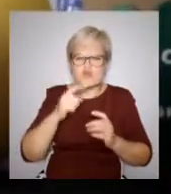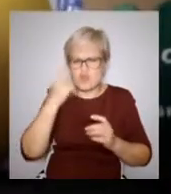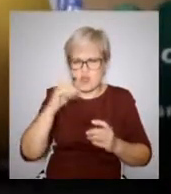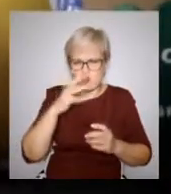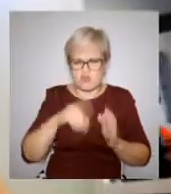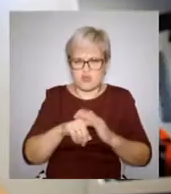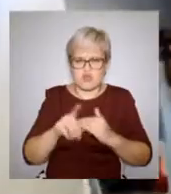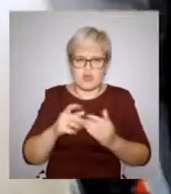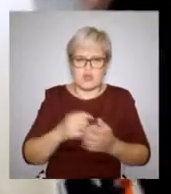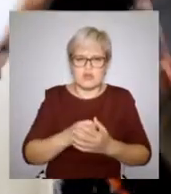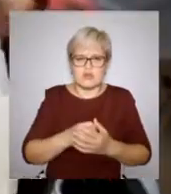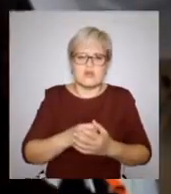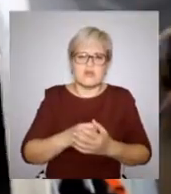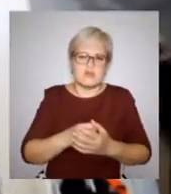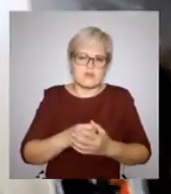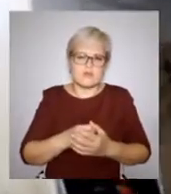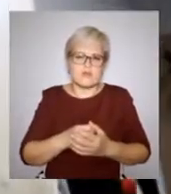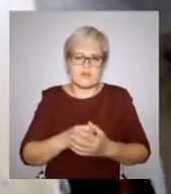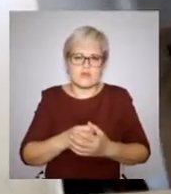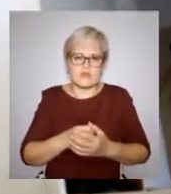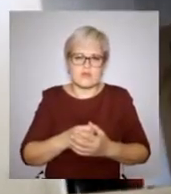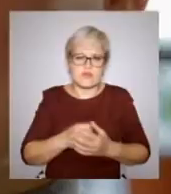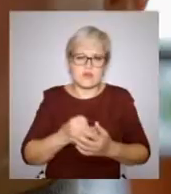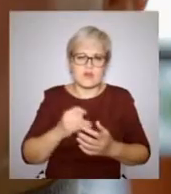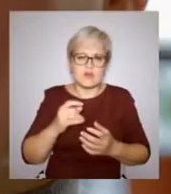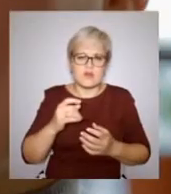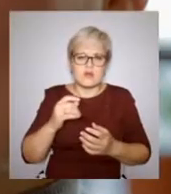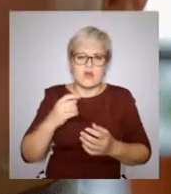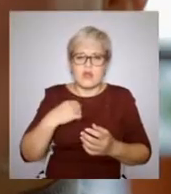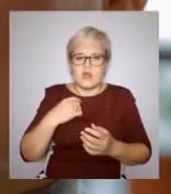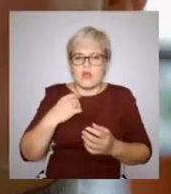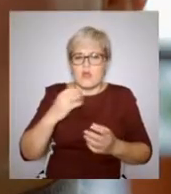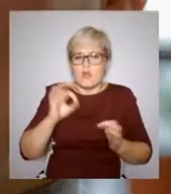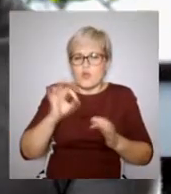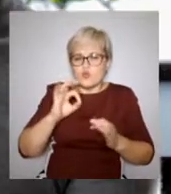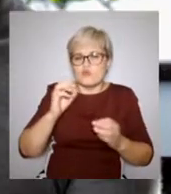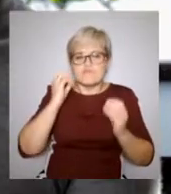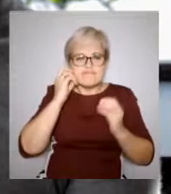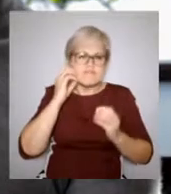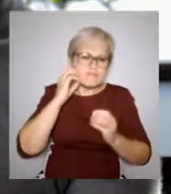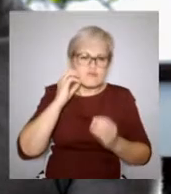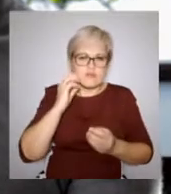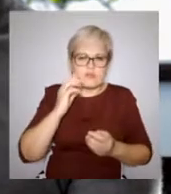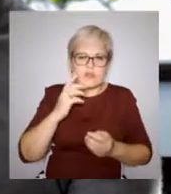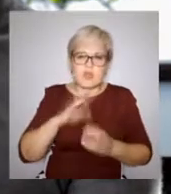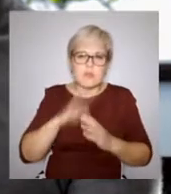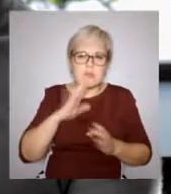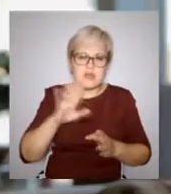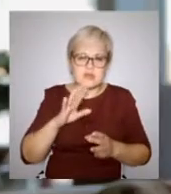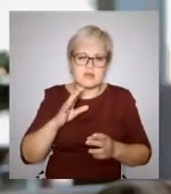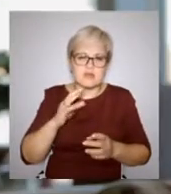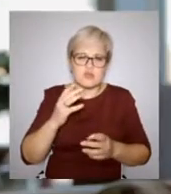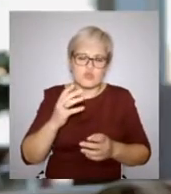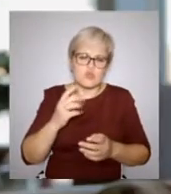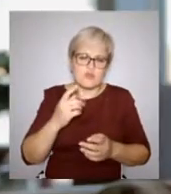поет sander маликов выйти русь моя родная had a breeze of образа я же улыбнулся и я вот